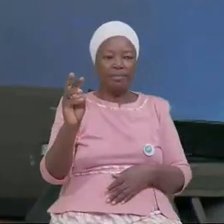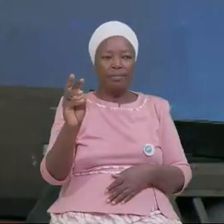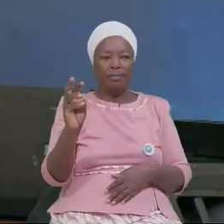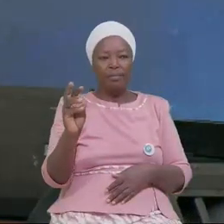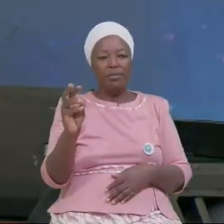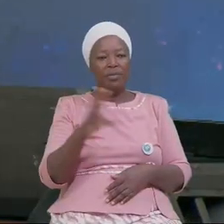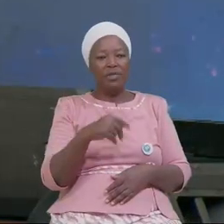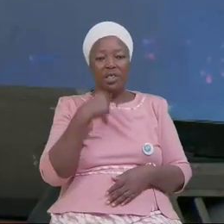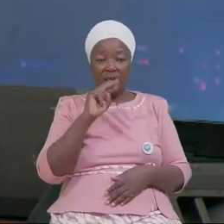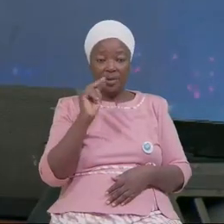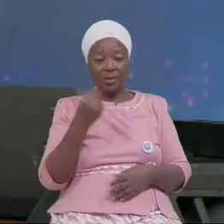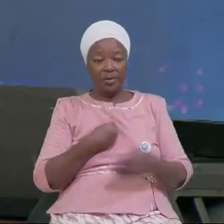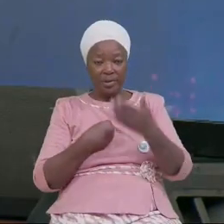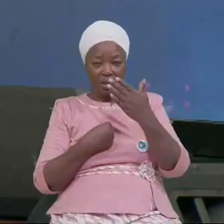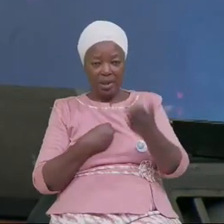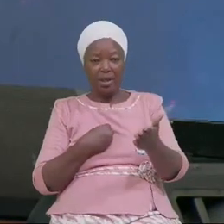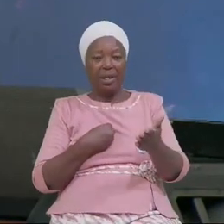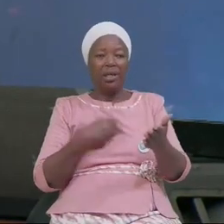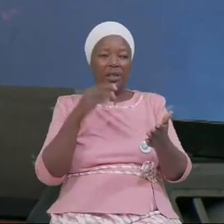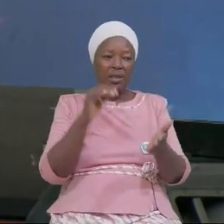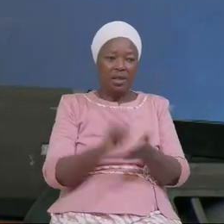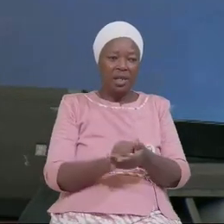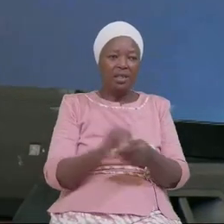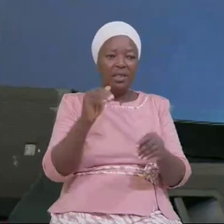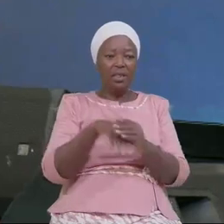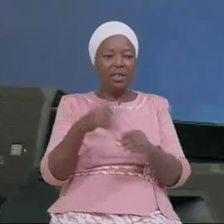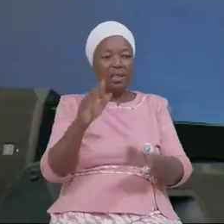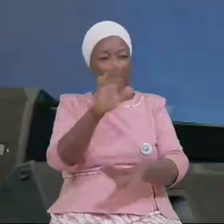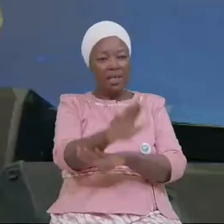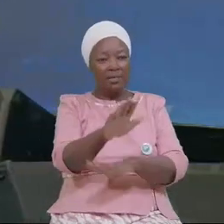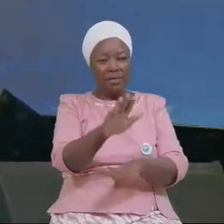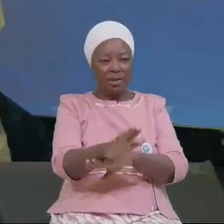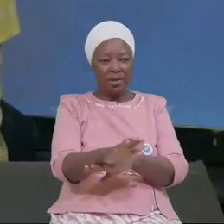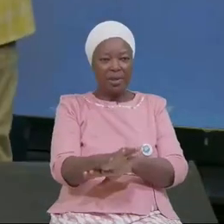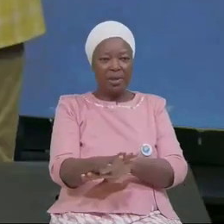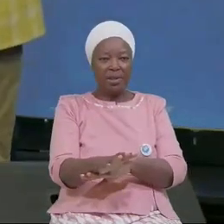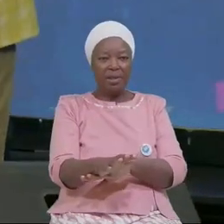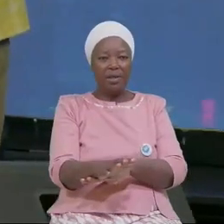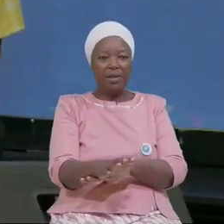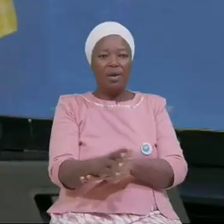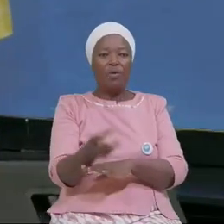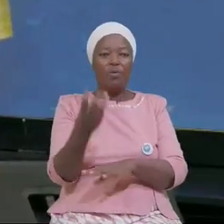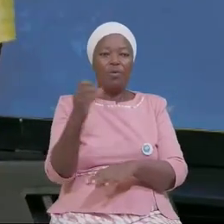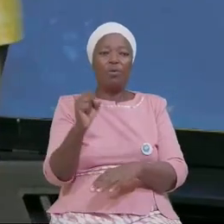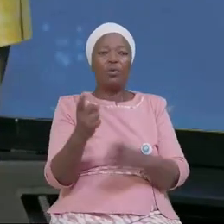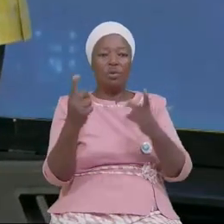16 nous dit, le soir, on amena auprès de